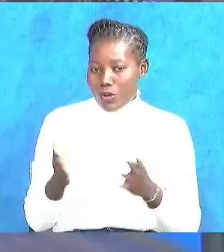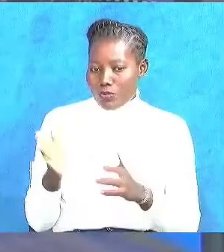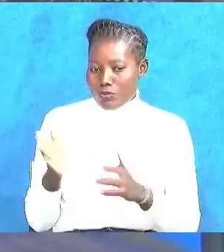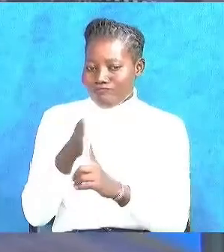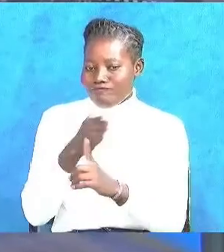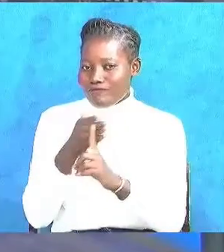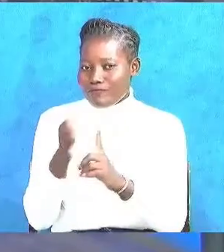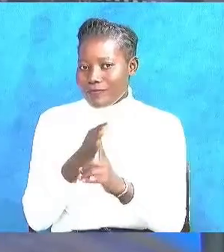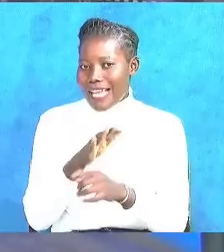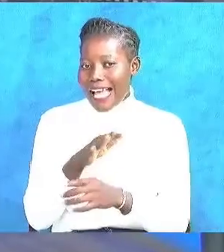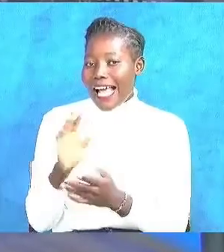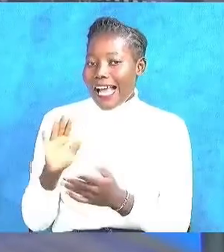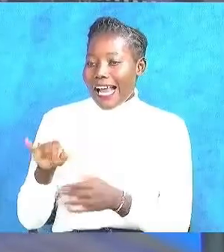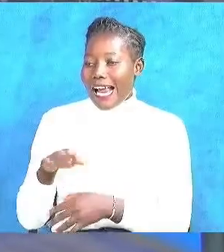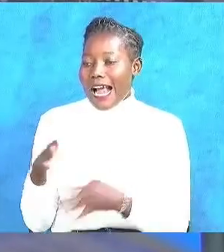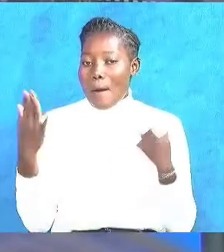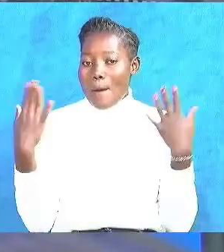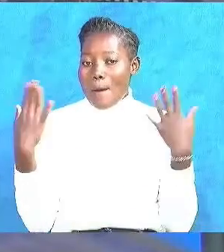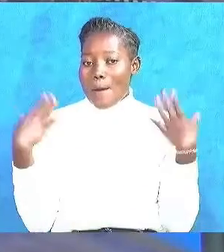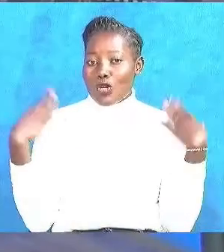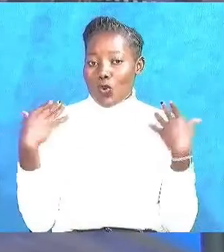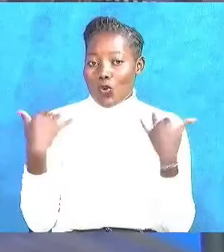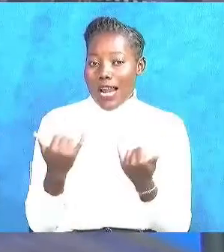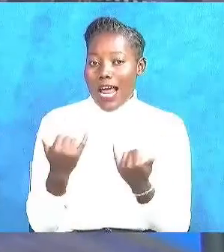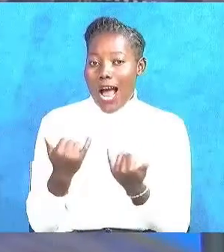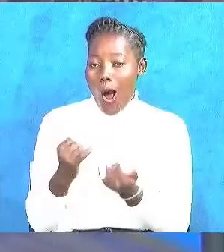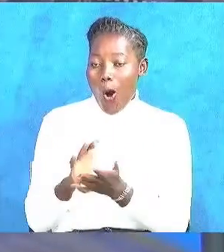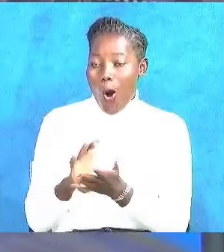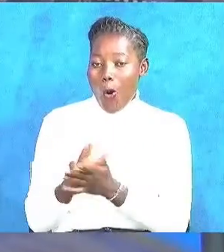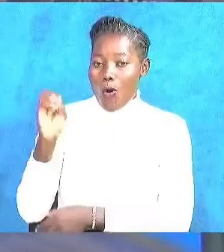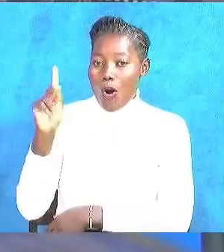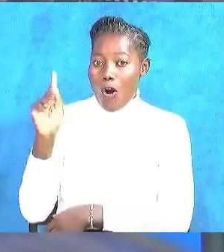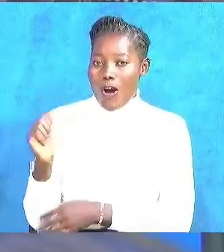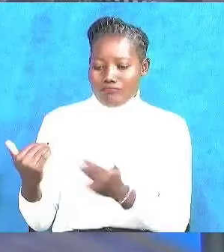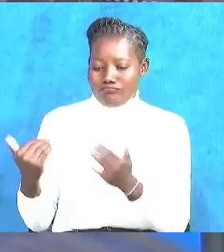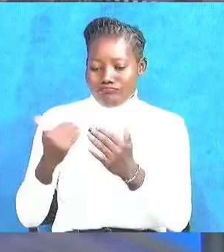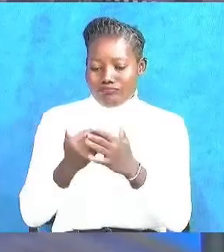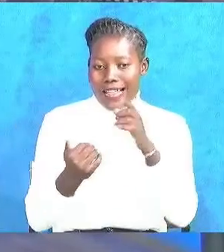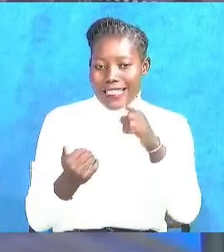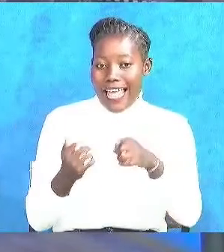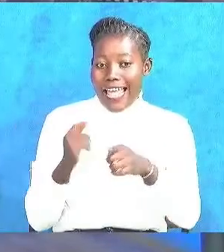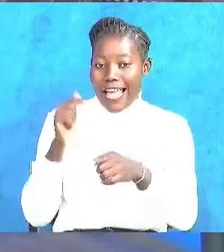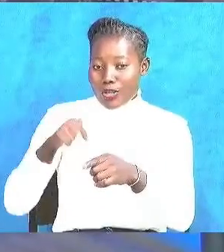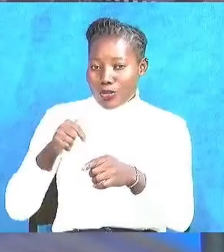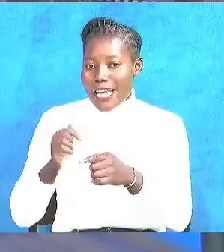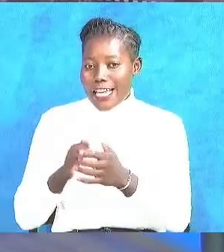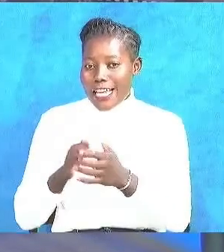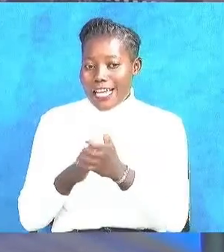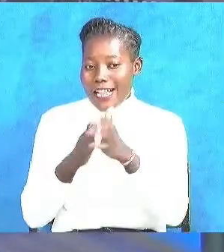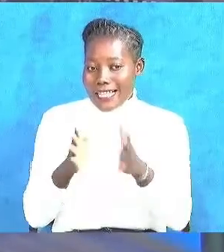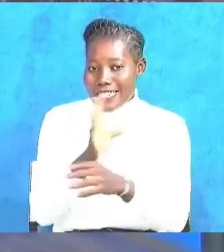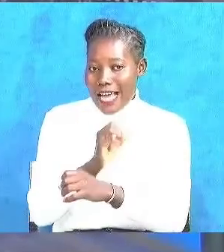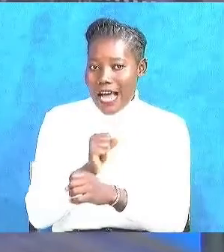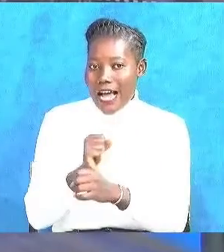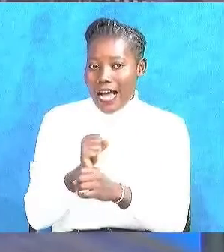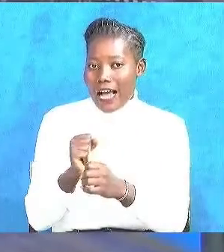sera zao katika maeneo ya Meru, muungano wa Kenya Kwanza ulika maeneo hao leo wakiongozwa na naibu rais William Ruto,